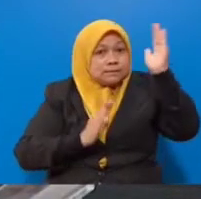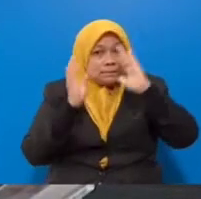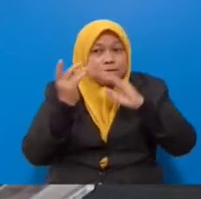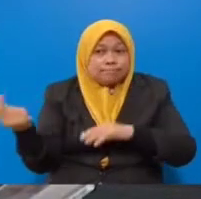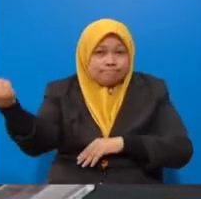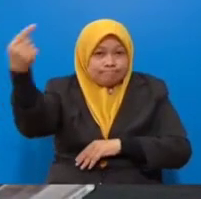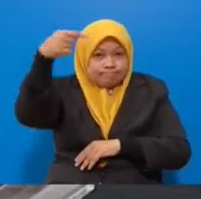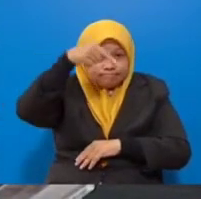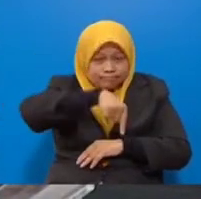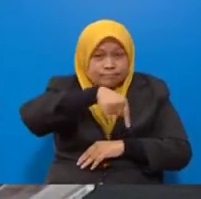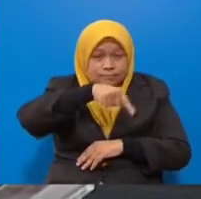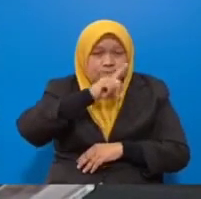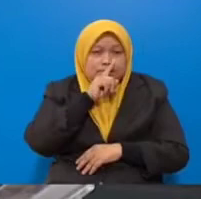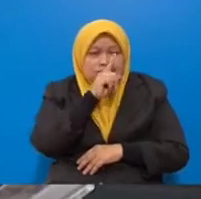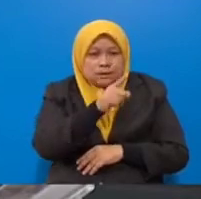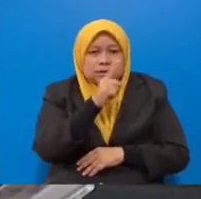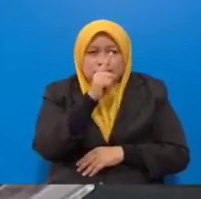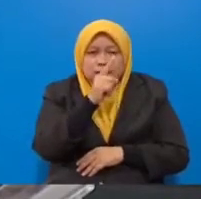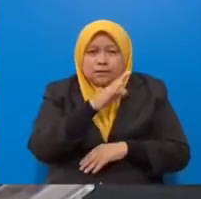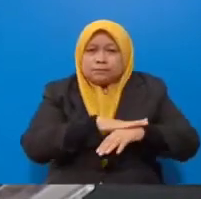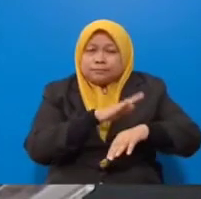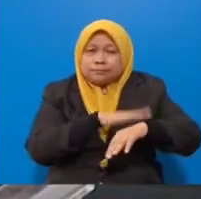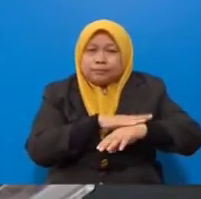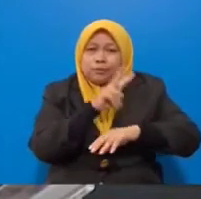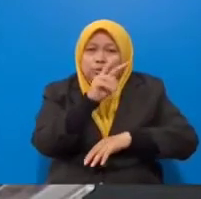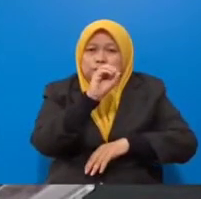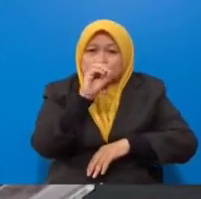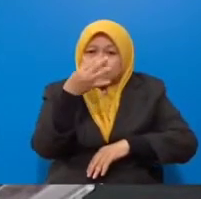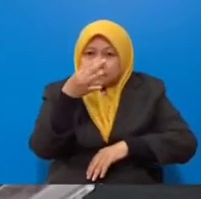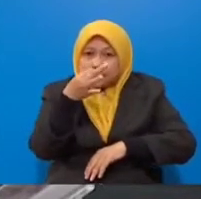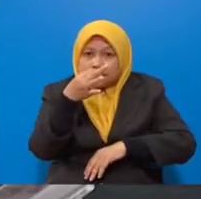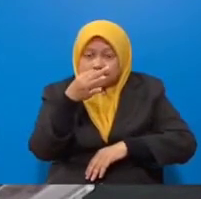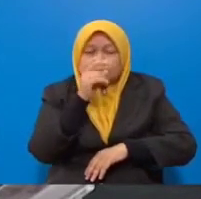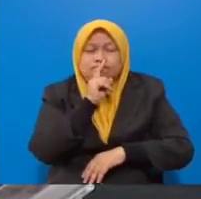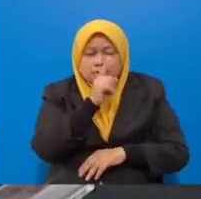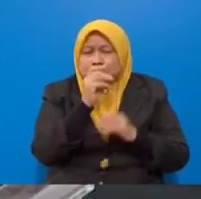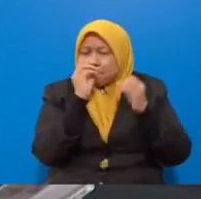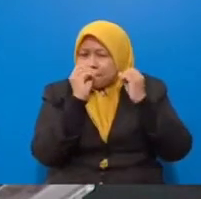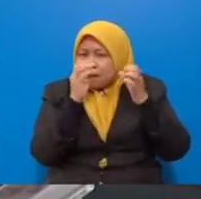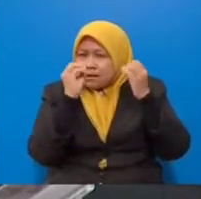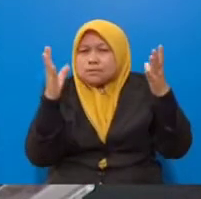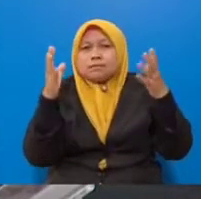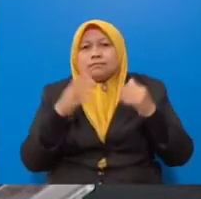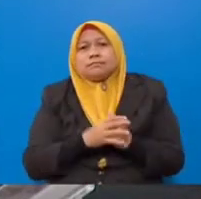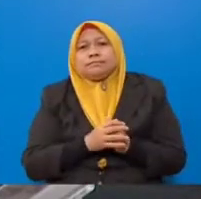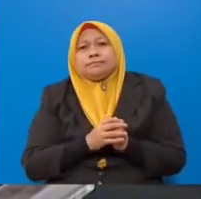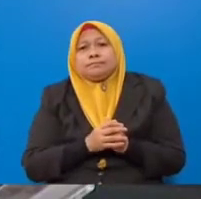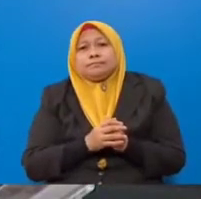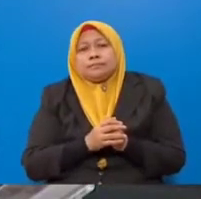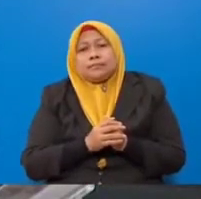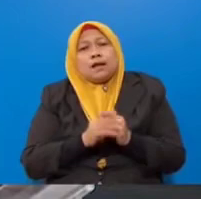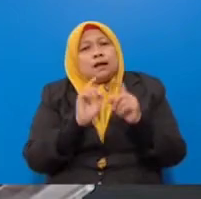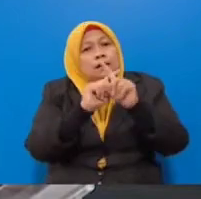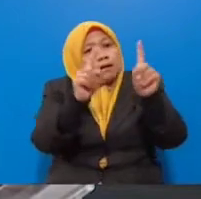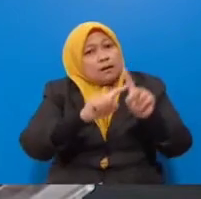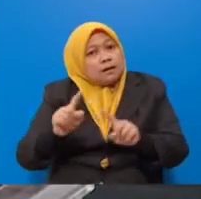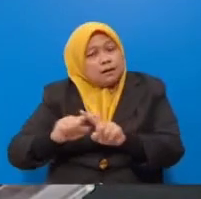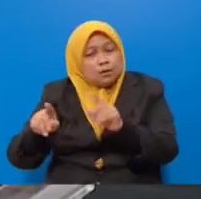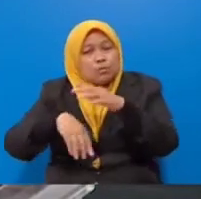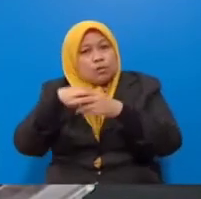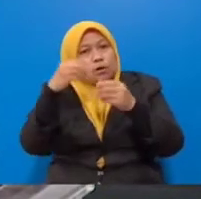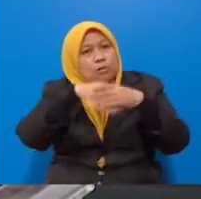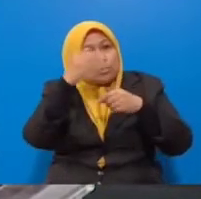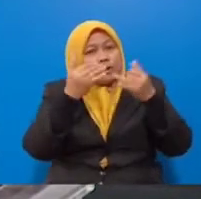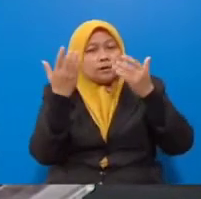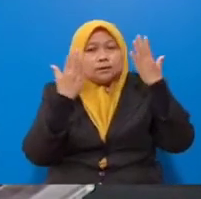Malaysia pada kita mengikut pada 2019 memang banyak lah eh berbagai warga